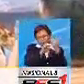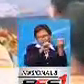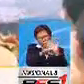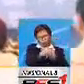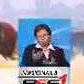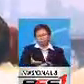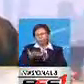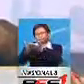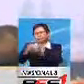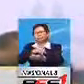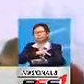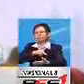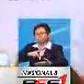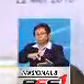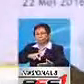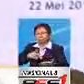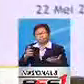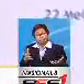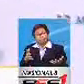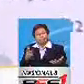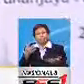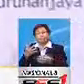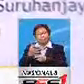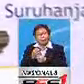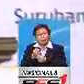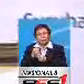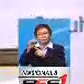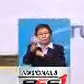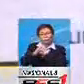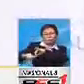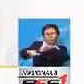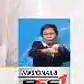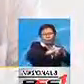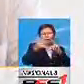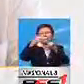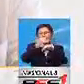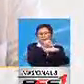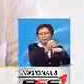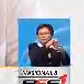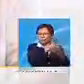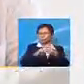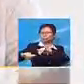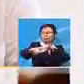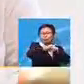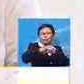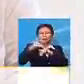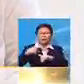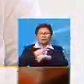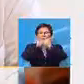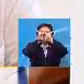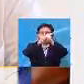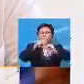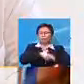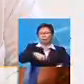dibentangkan ke kabinet ia bagi mencapai situasi seimbang terhadap pemain industri itu kita sebagai pelindung kepada